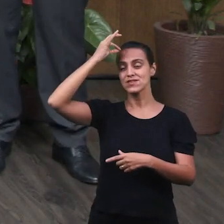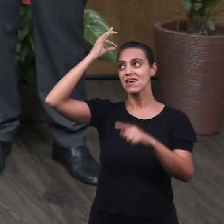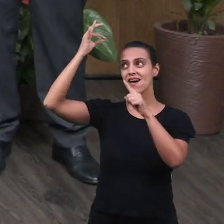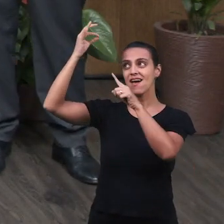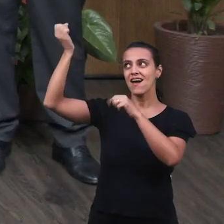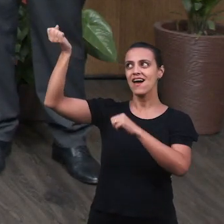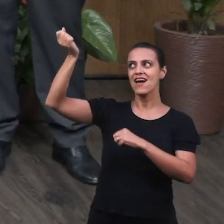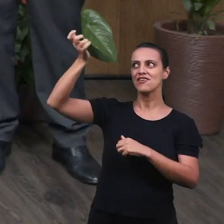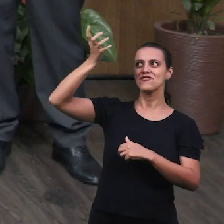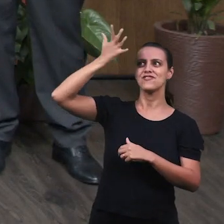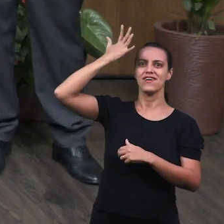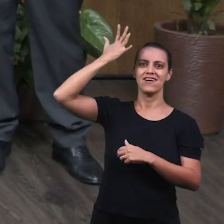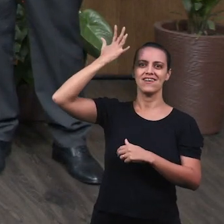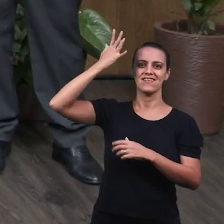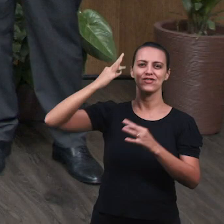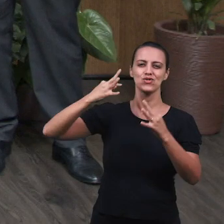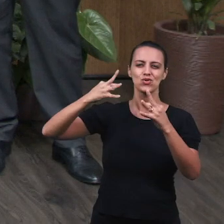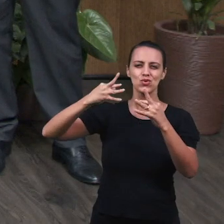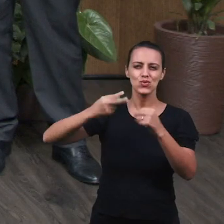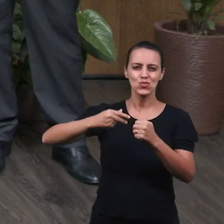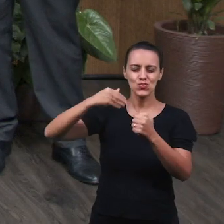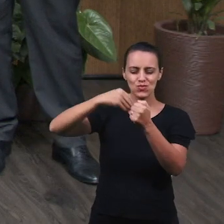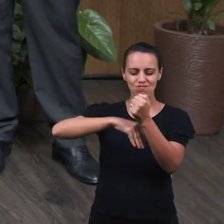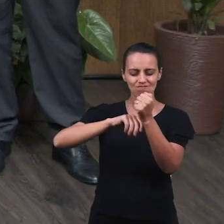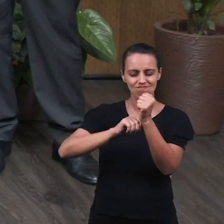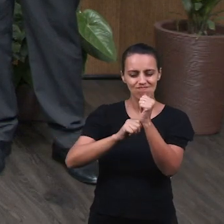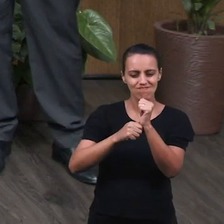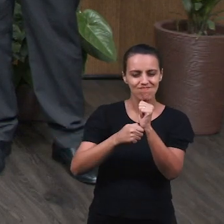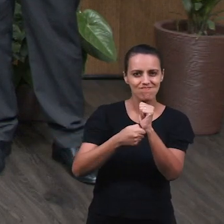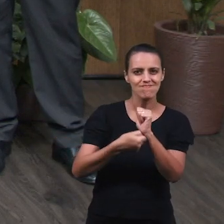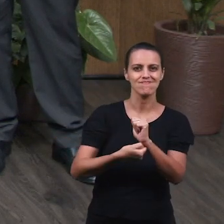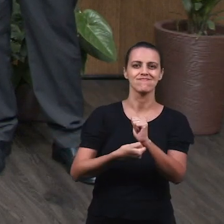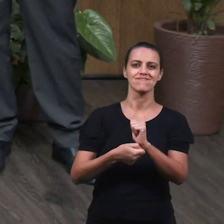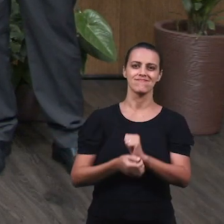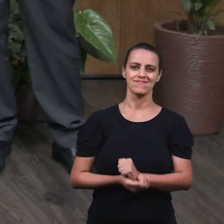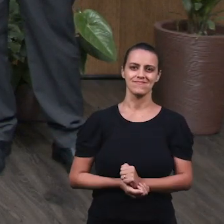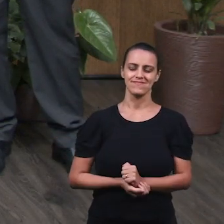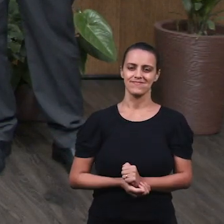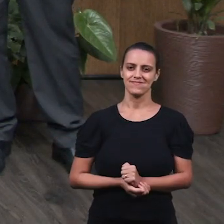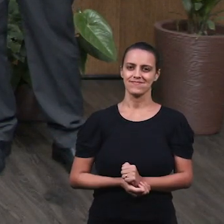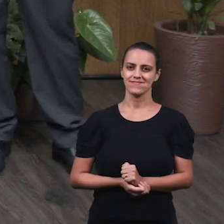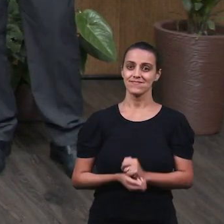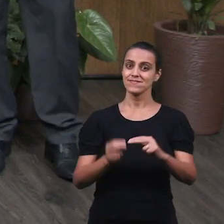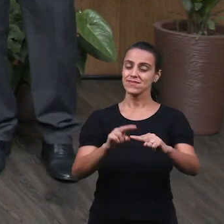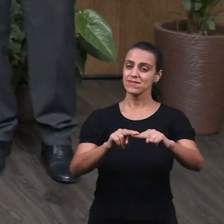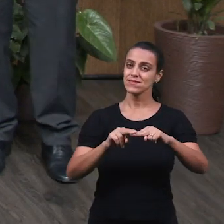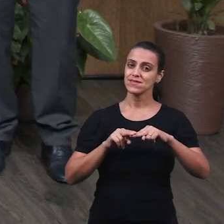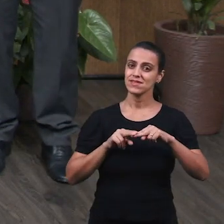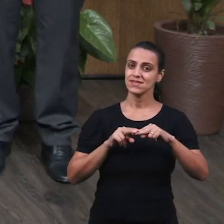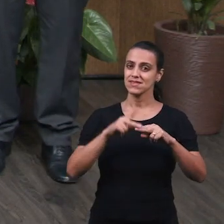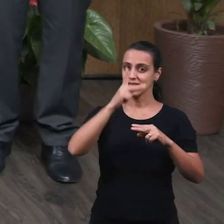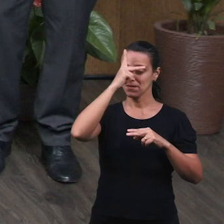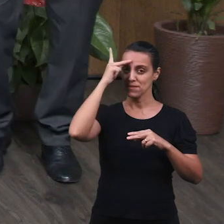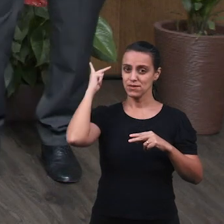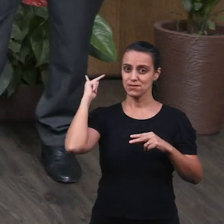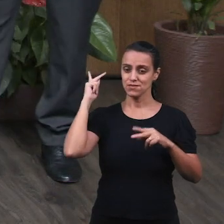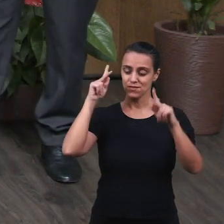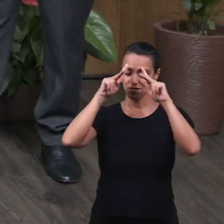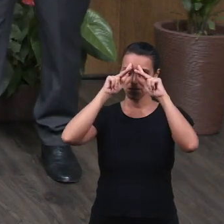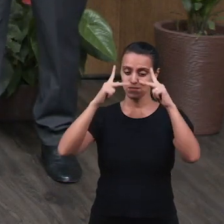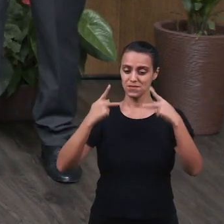révèle le profond et le caché. Donc, l'homme, il peut